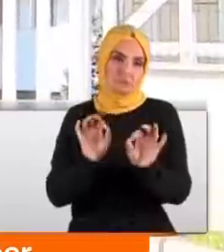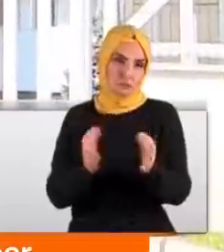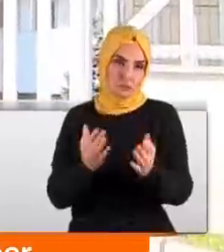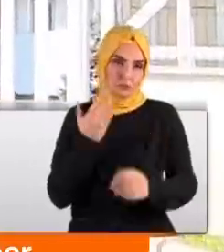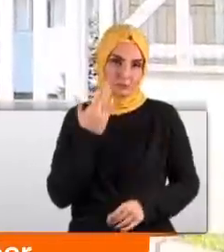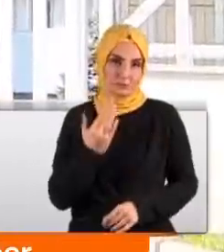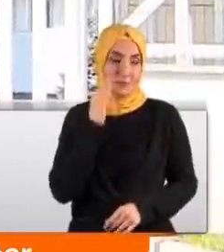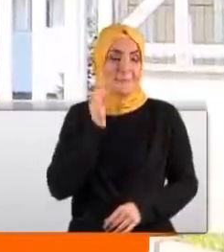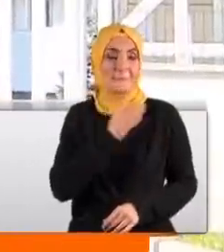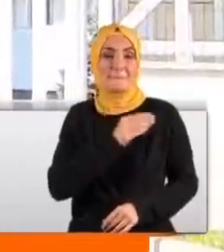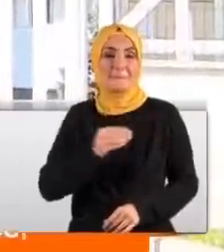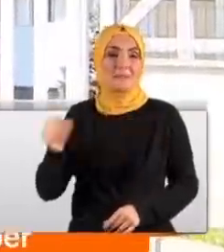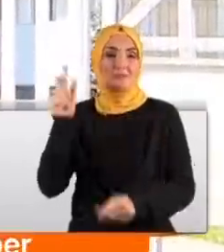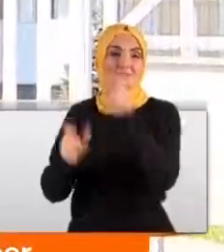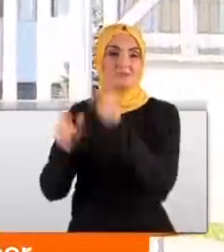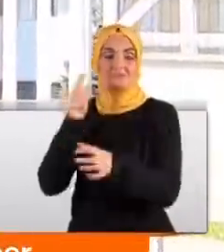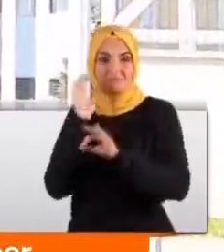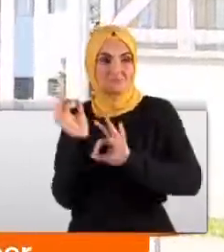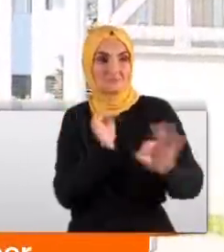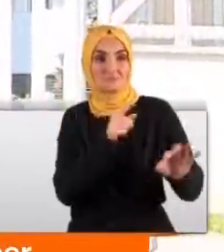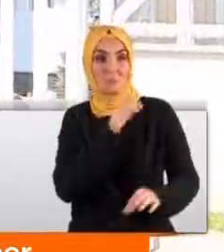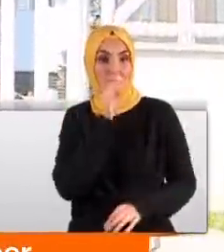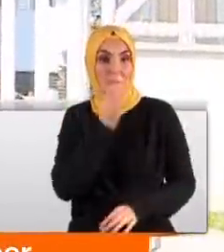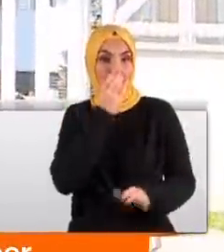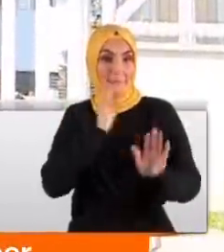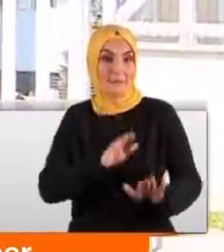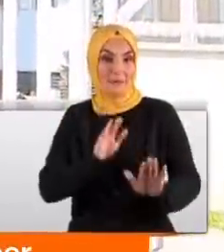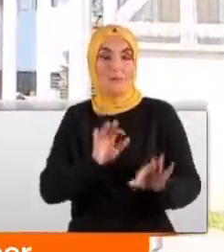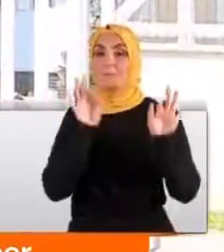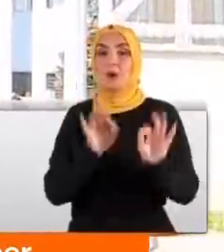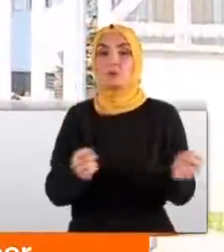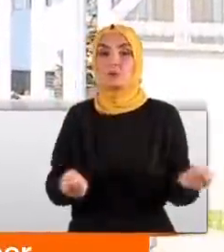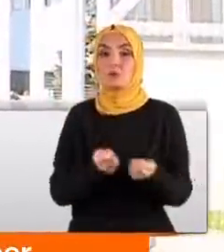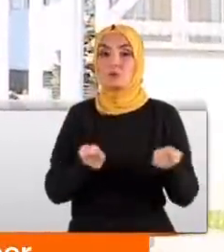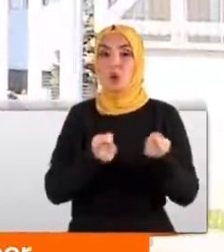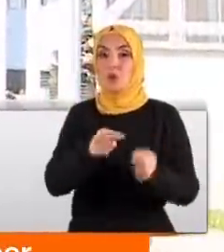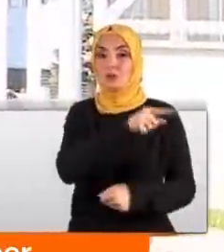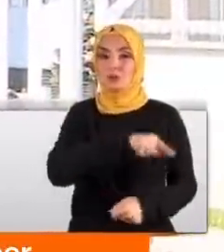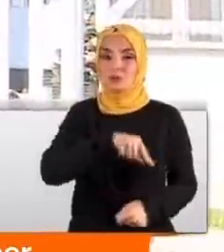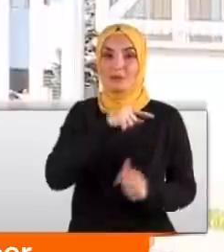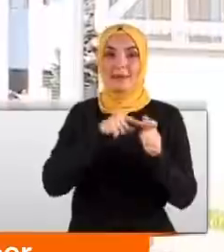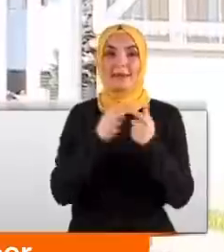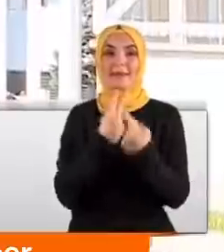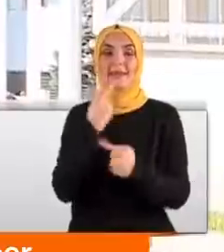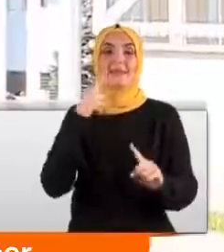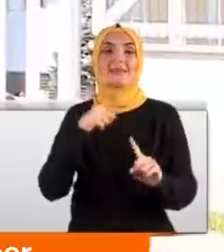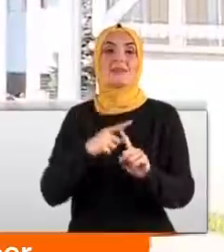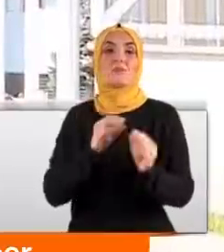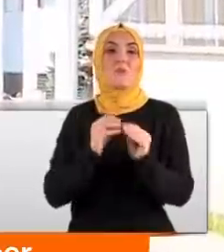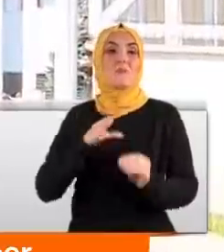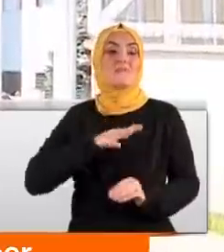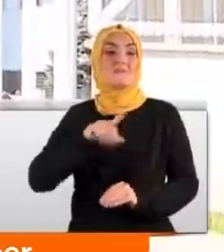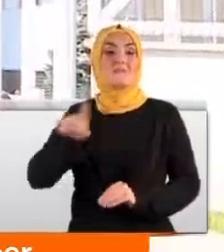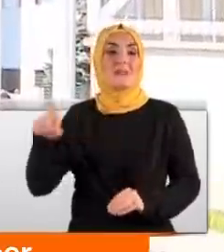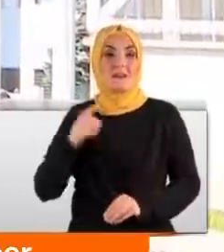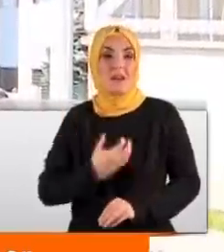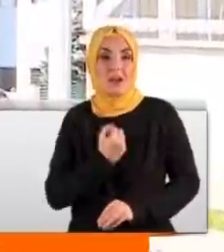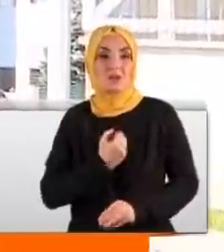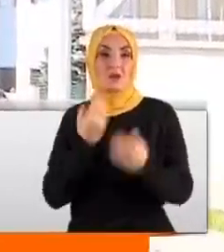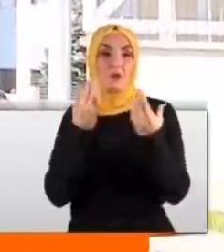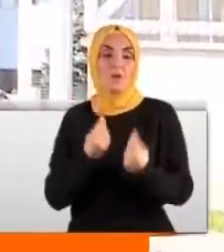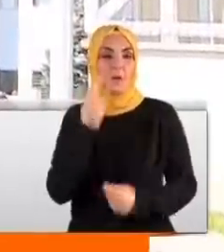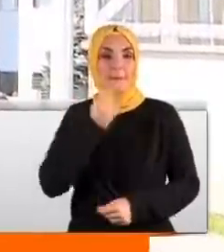bu haberdeydi. Başlatılan çalışma bile EYT'lileri heyecanlandırmak için yetti. Bakanlık tam 5 formül